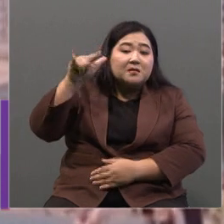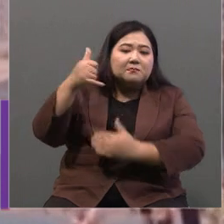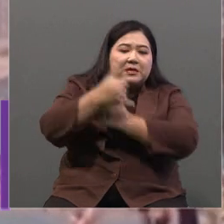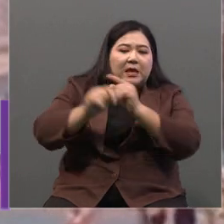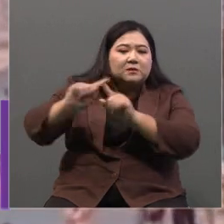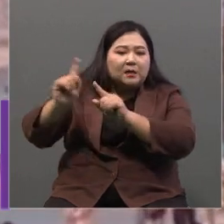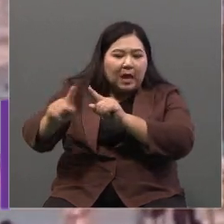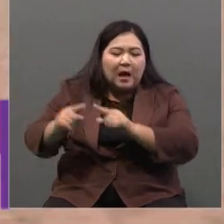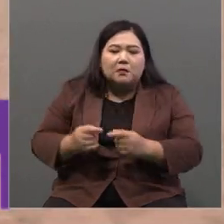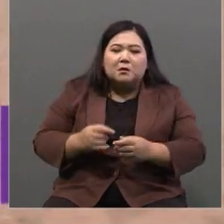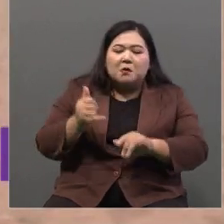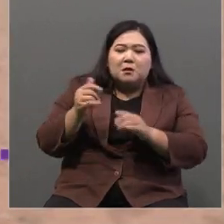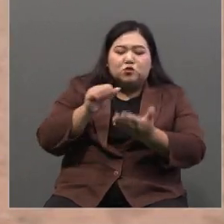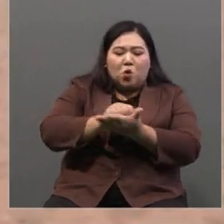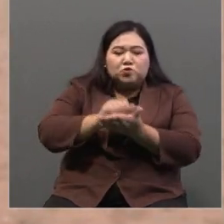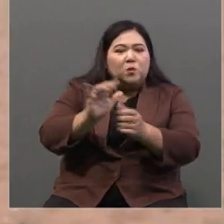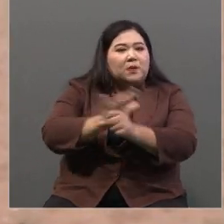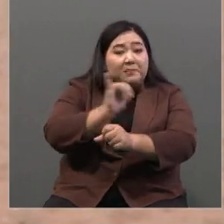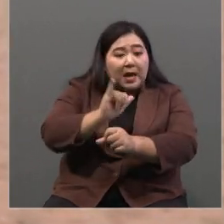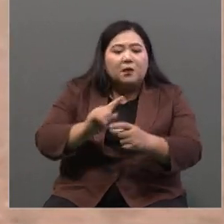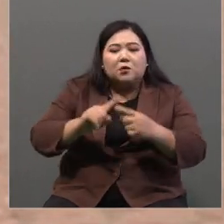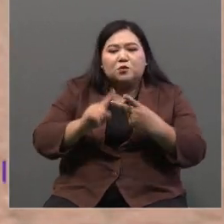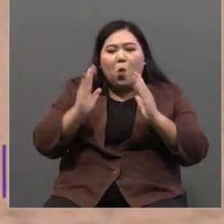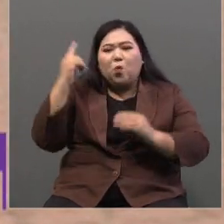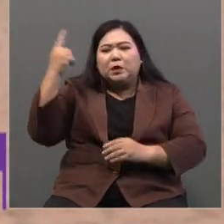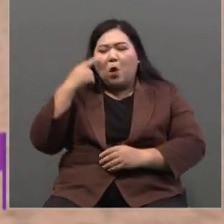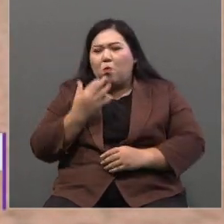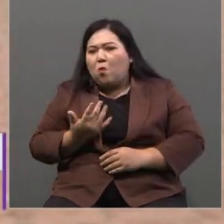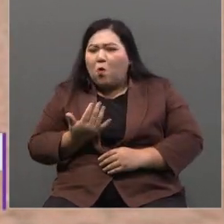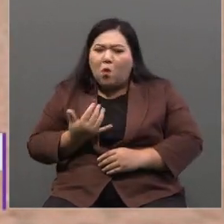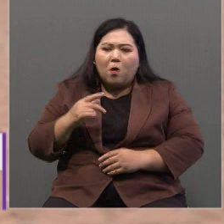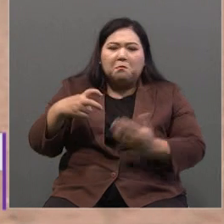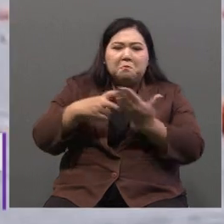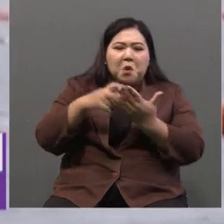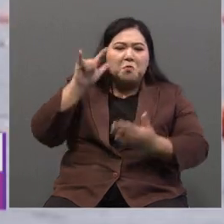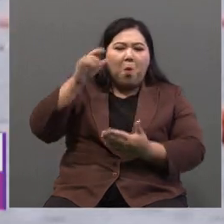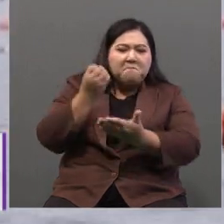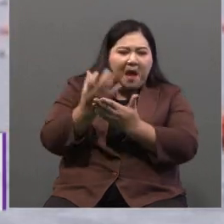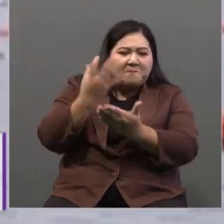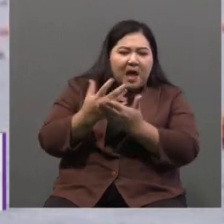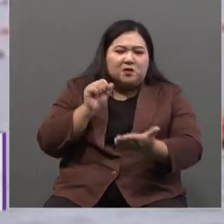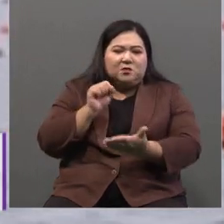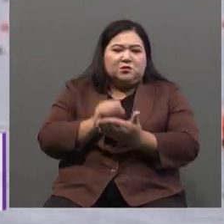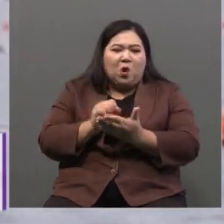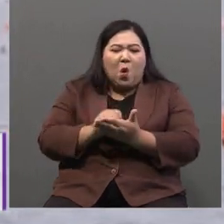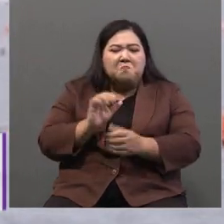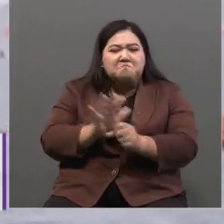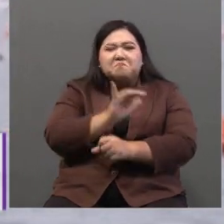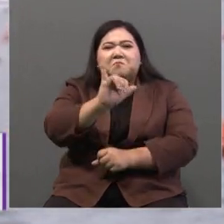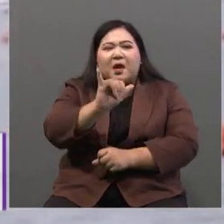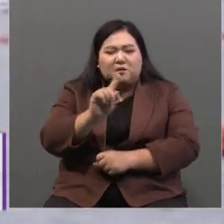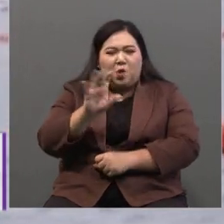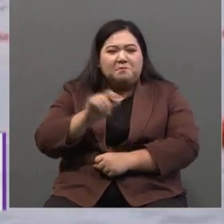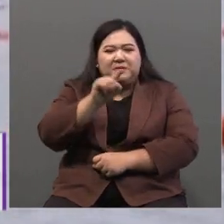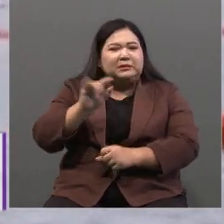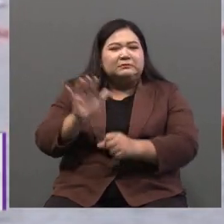รองรับไม่เต็มที่และนักท่องเที่ยวนั้นก็ยังคงลังเลเรื่องของราคาตั๋วแพงทำให้การจองเนี่ยยอดจองตอนนี้ยังไม่เต็มร้อย